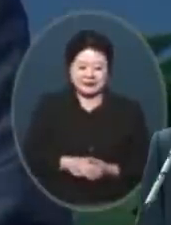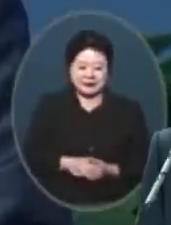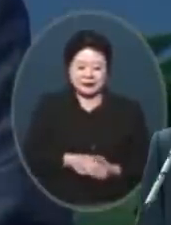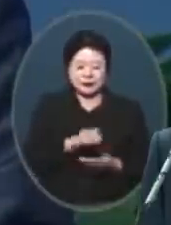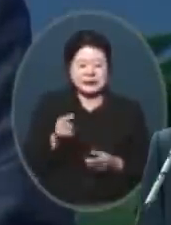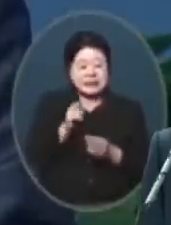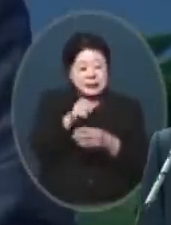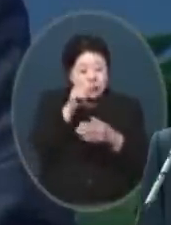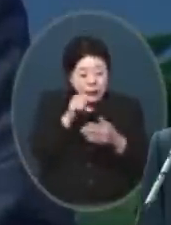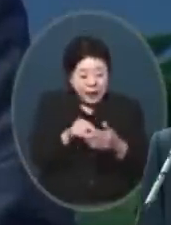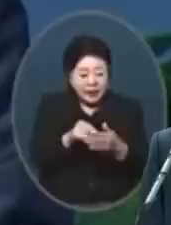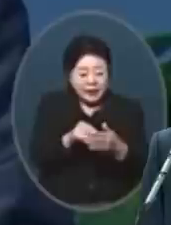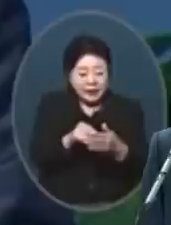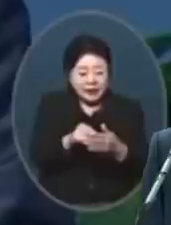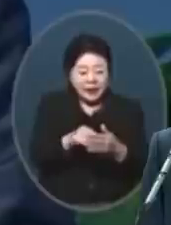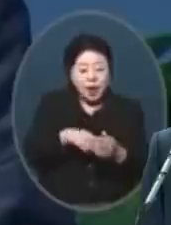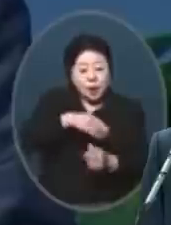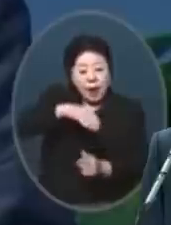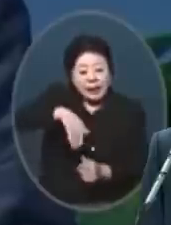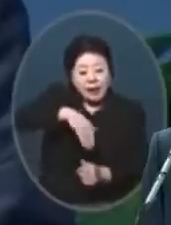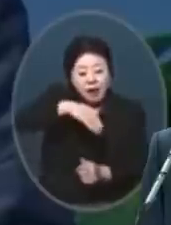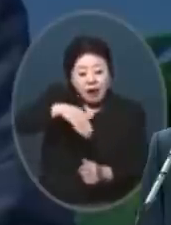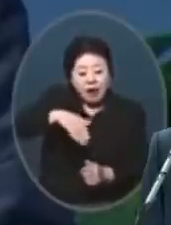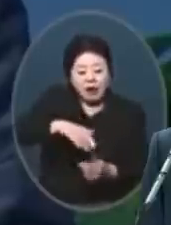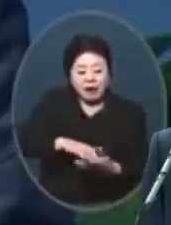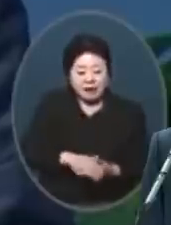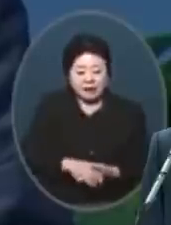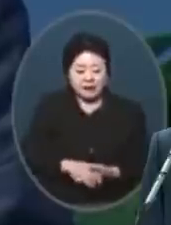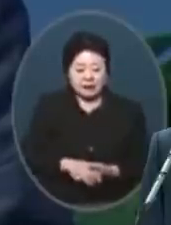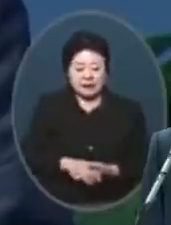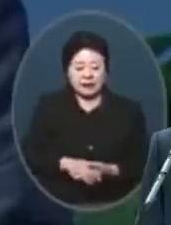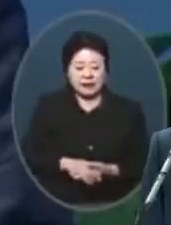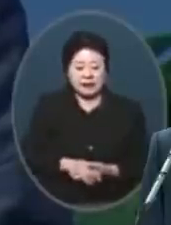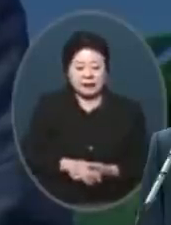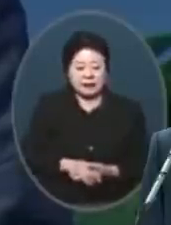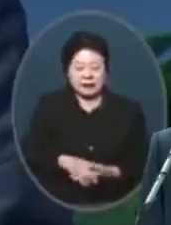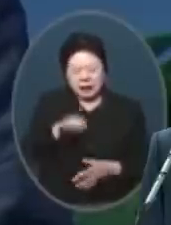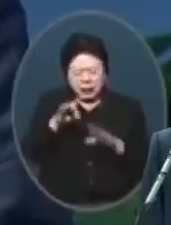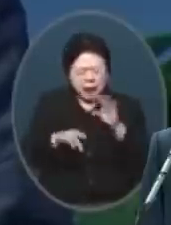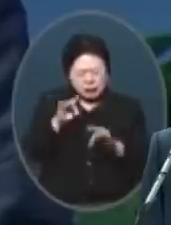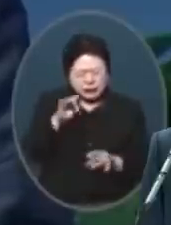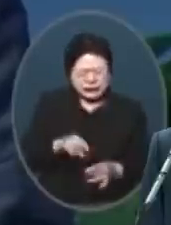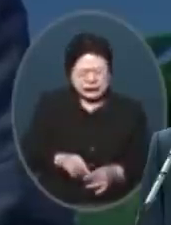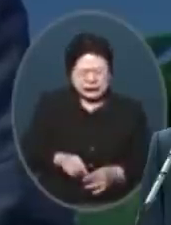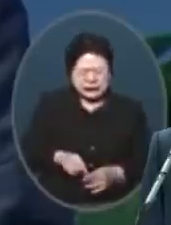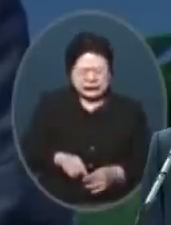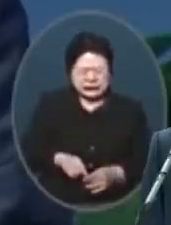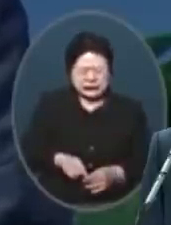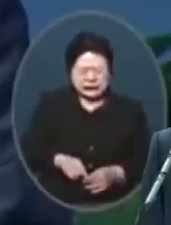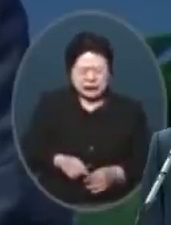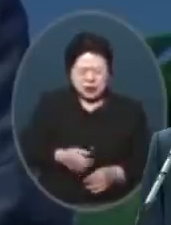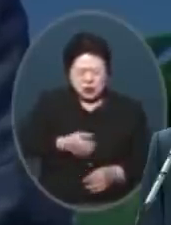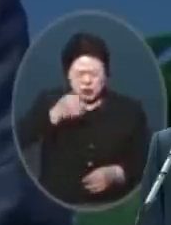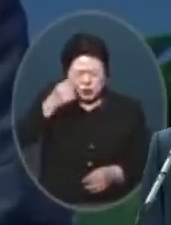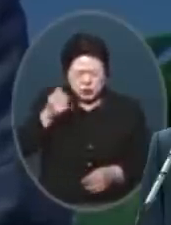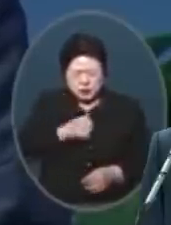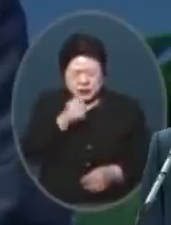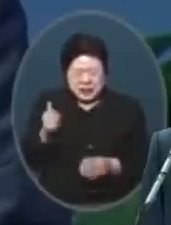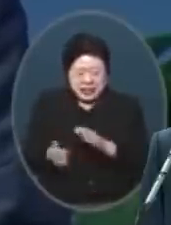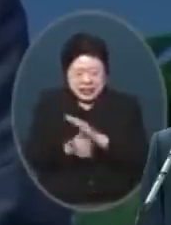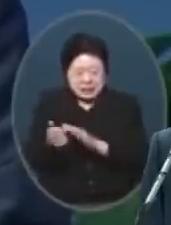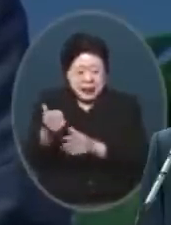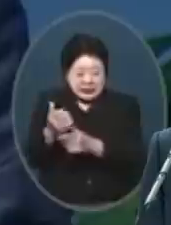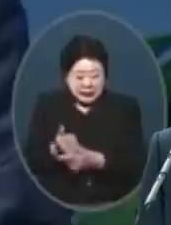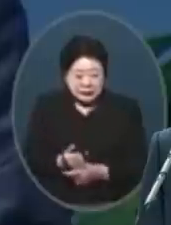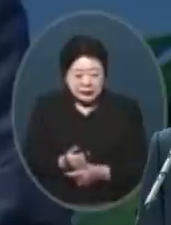우리 삶의 환경이 황무지 같을지라도 꿈과 희망을 붙잡으면